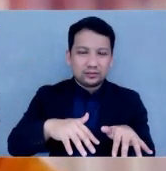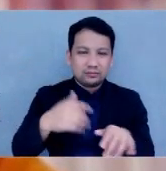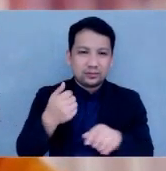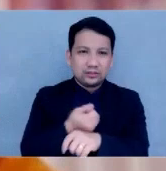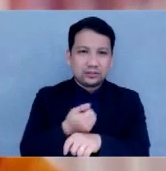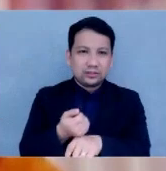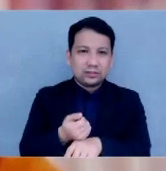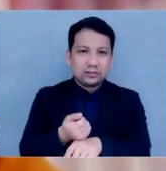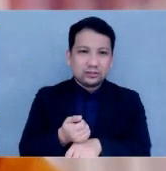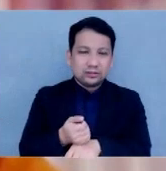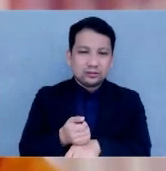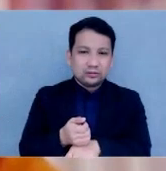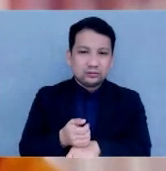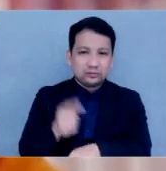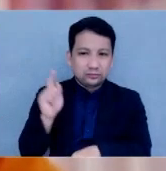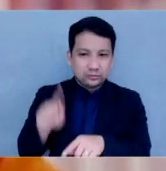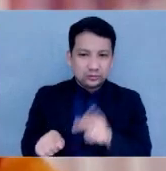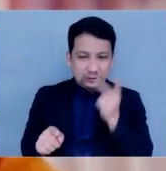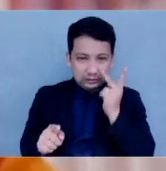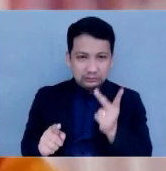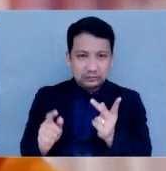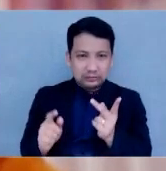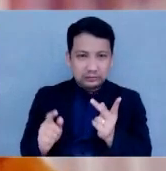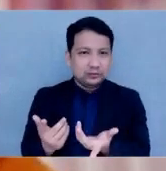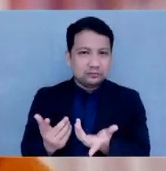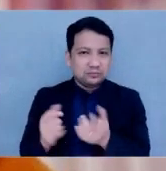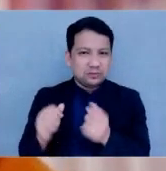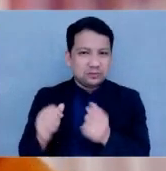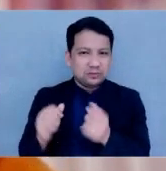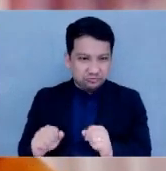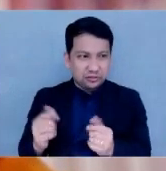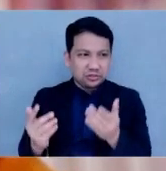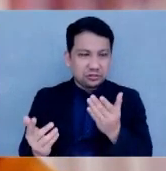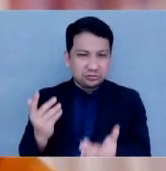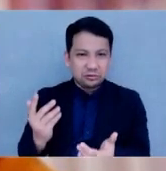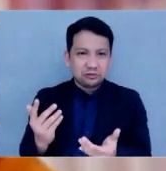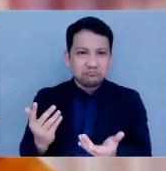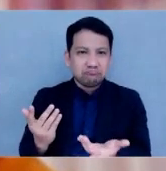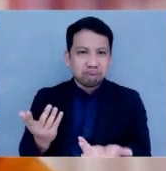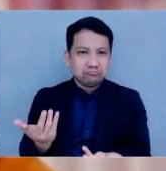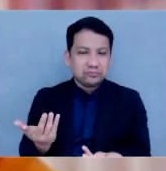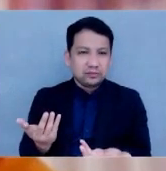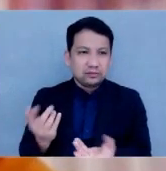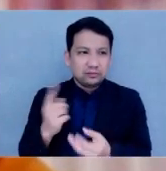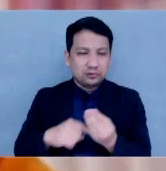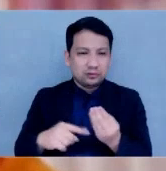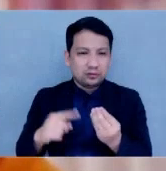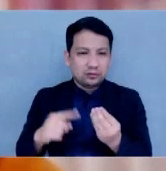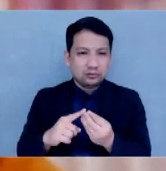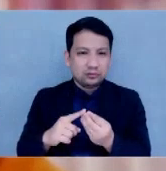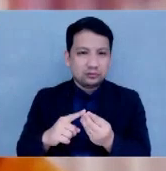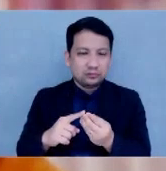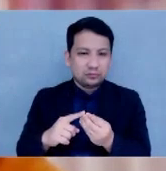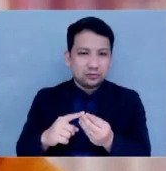his remains. So, possibly din na siguro pagkahit ng